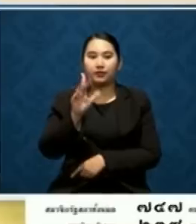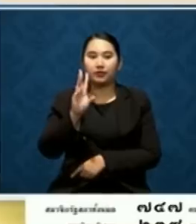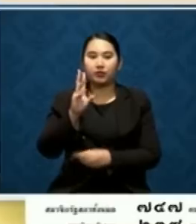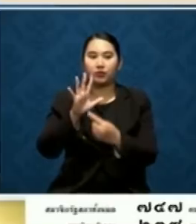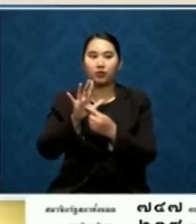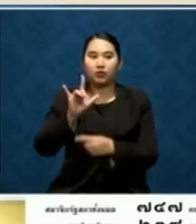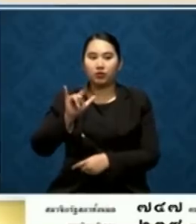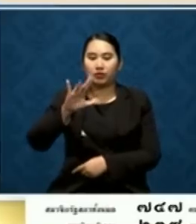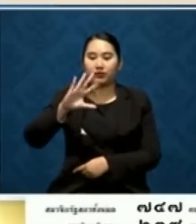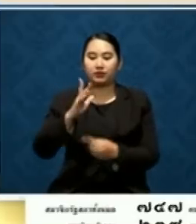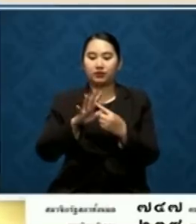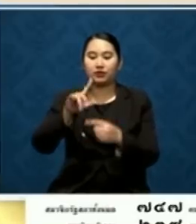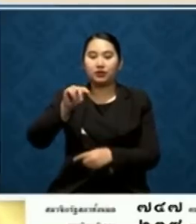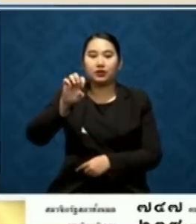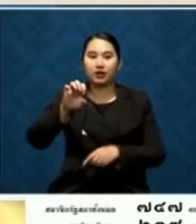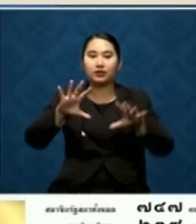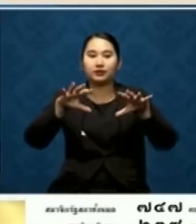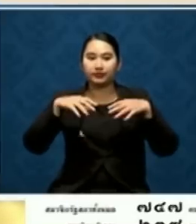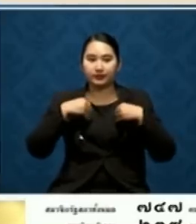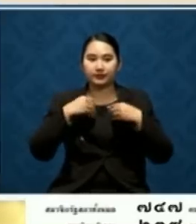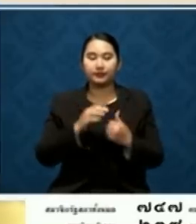ภรานัน เห็นชอบครับ